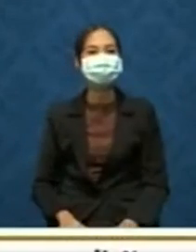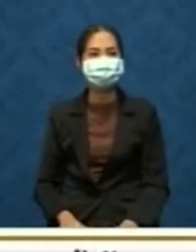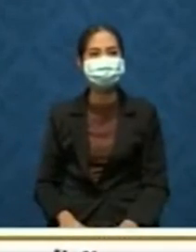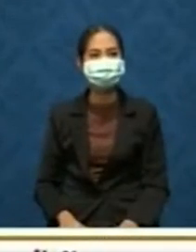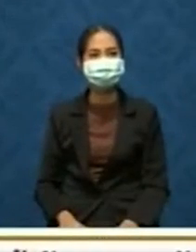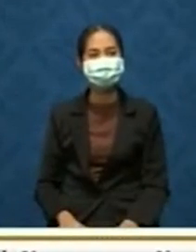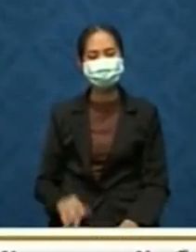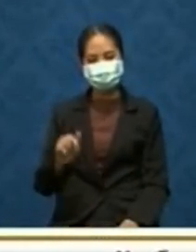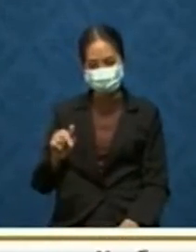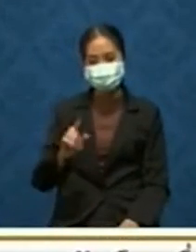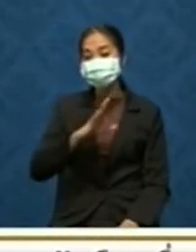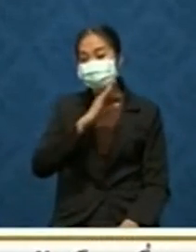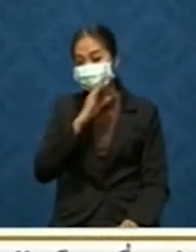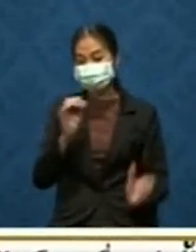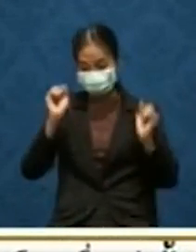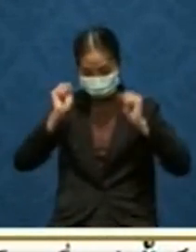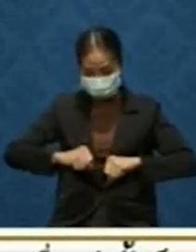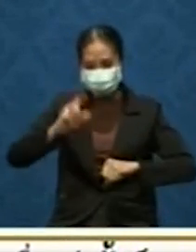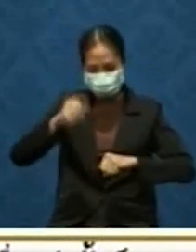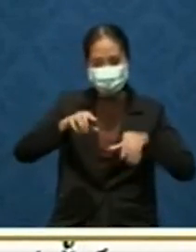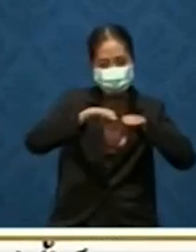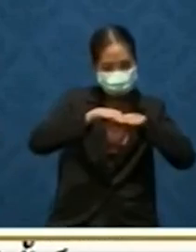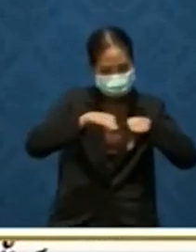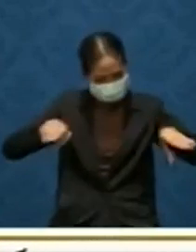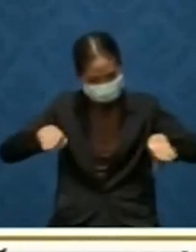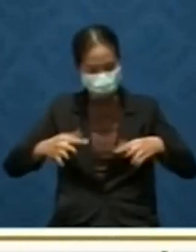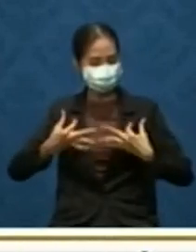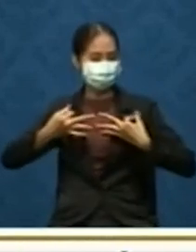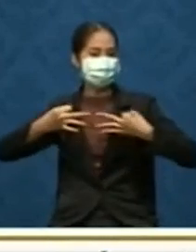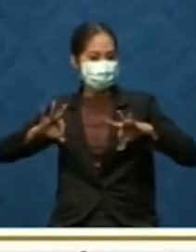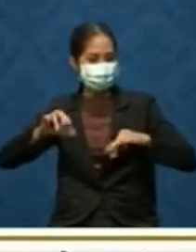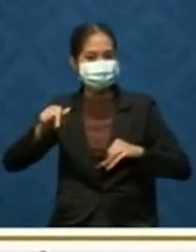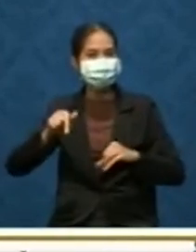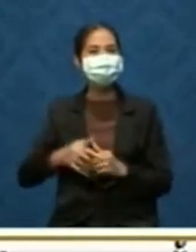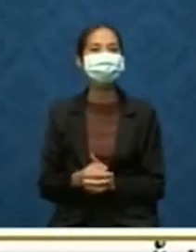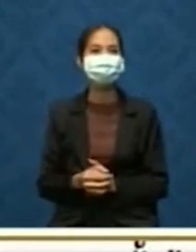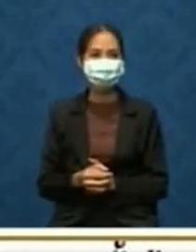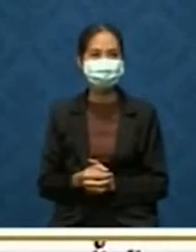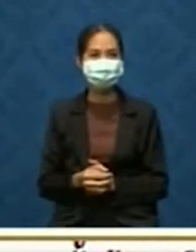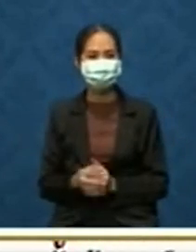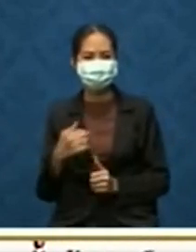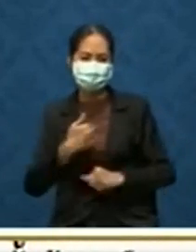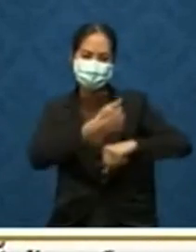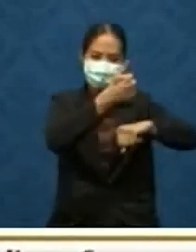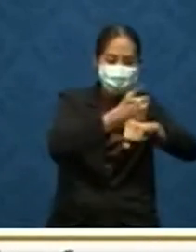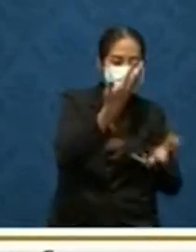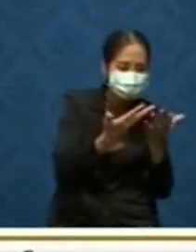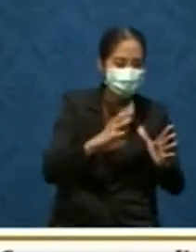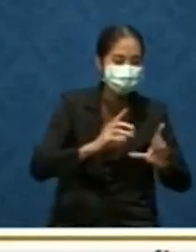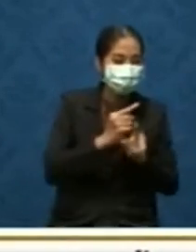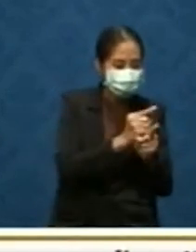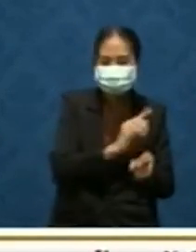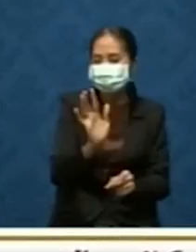ตัดสินอย่างมีบรรทัดฐานตัดสินอย่างมีอิสรภาพไม่ต้องขึ้นด่วนกับผู้บริหารคนไหน